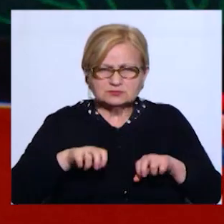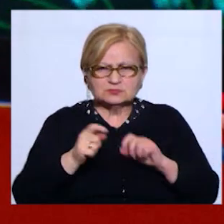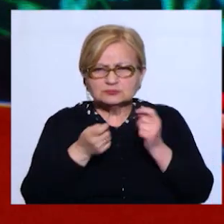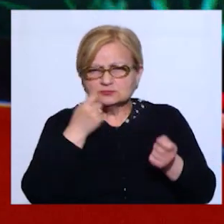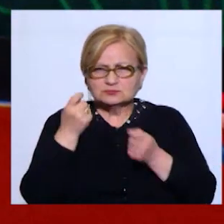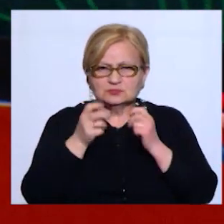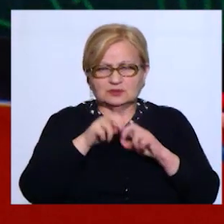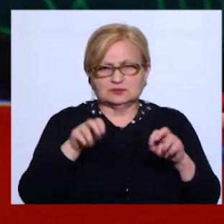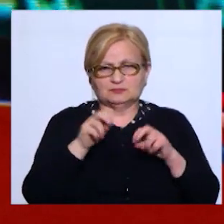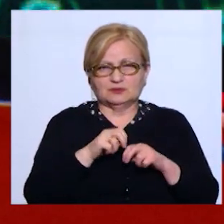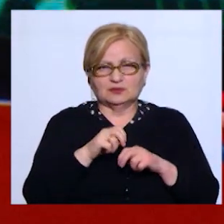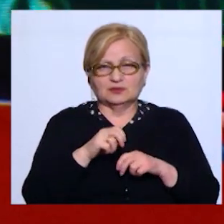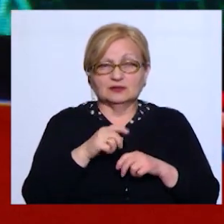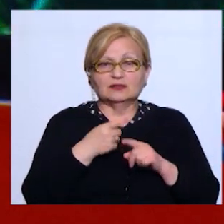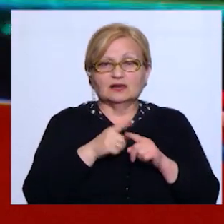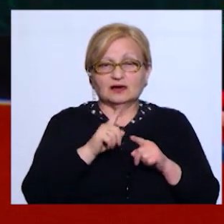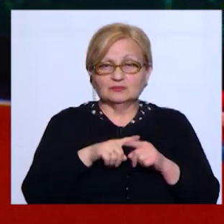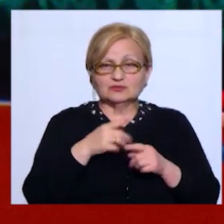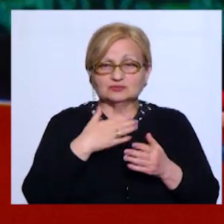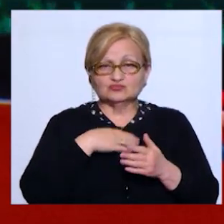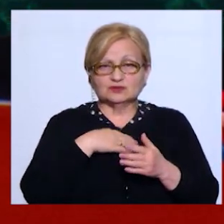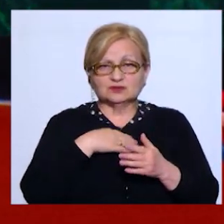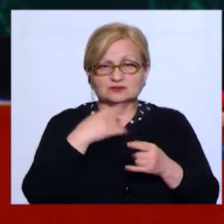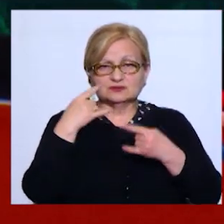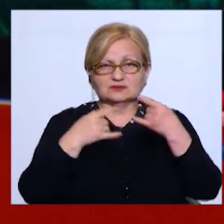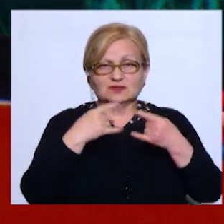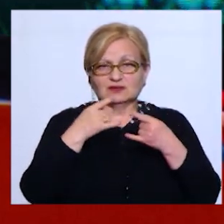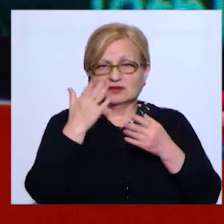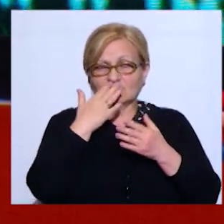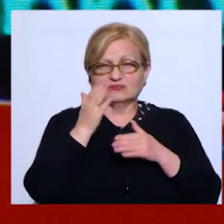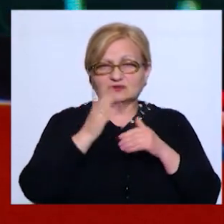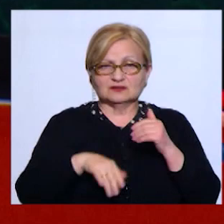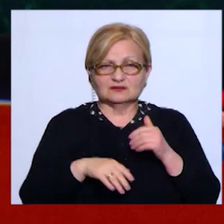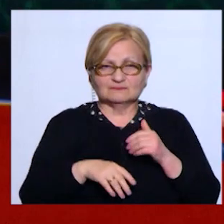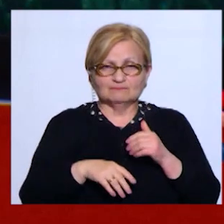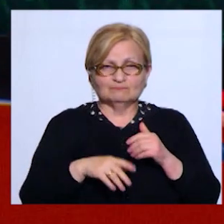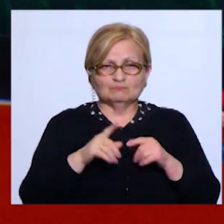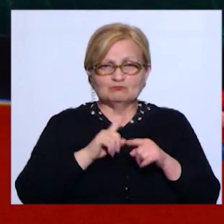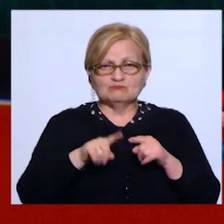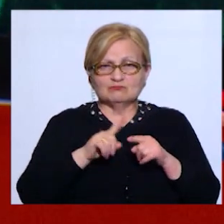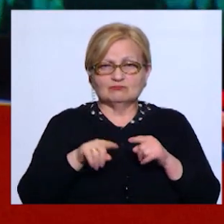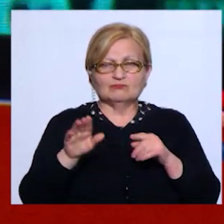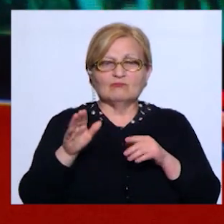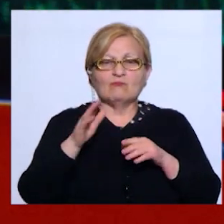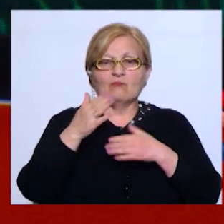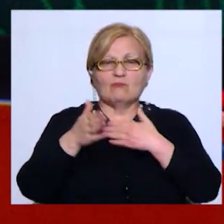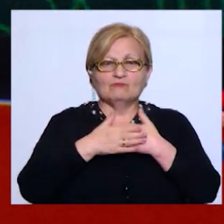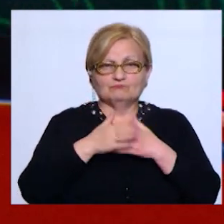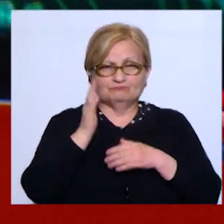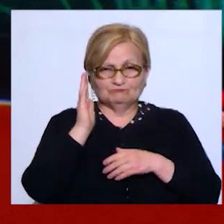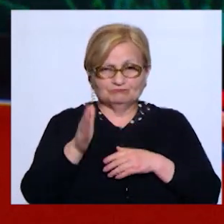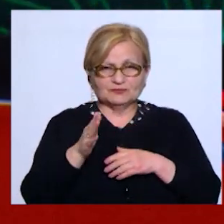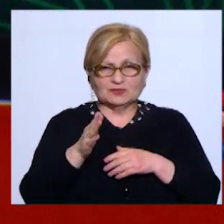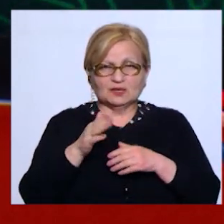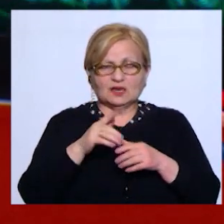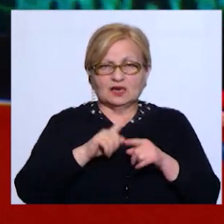ობიექტურია გაიგოთ. ამით ჩვენი ტელეგაკვეთილი დასასრულს მიუახლოვ და უკვე მალე არდადაგებით დაგეწყებათ. მინდა